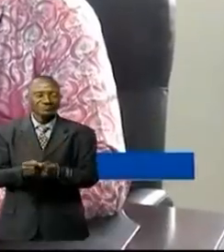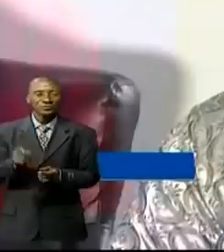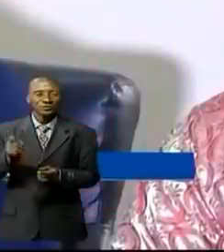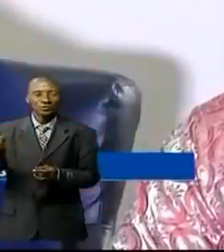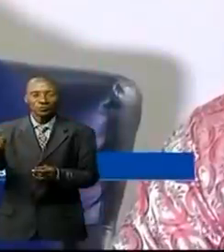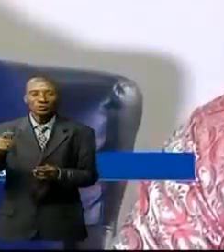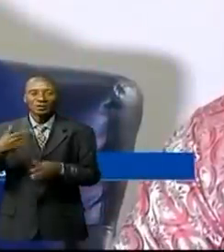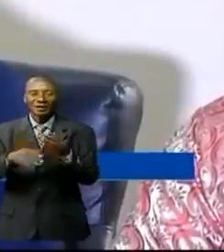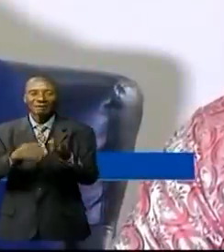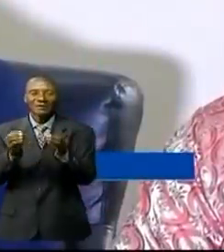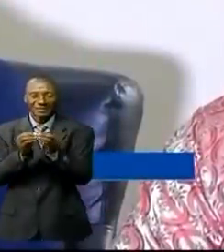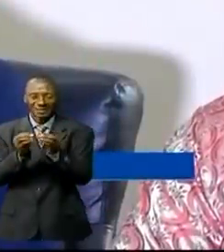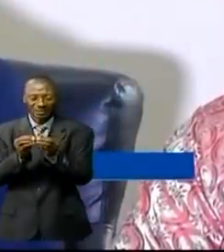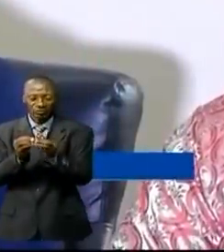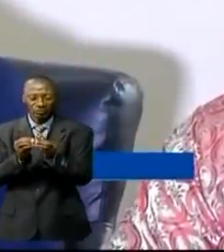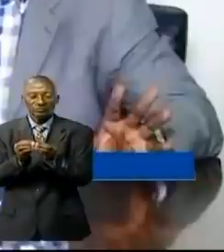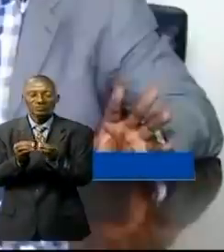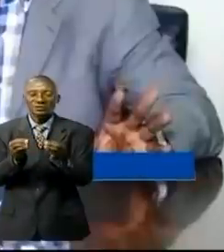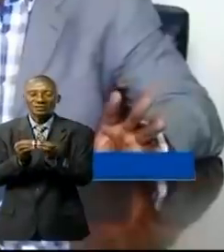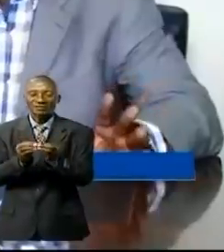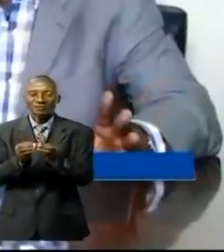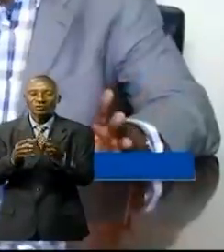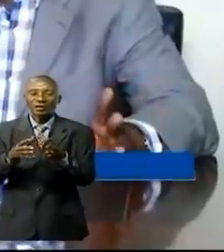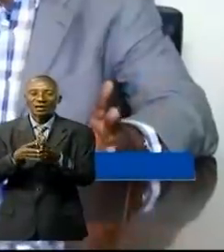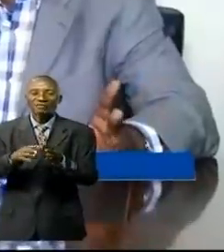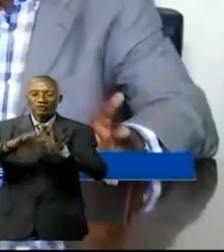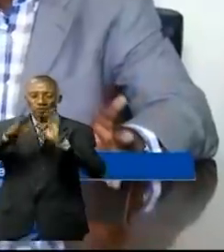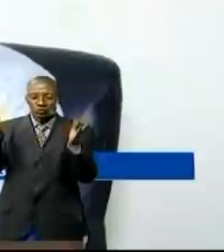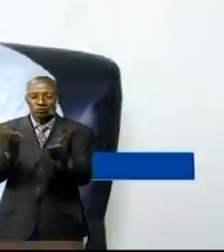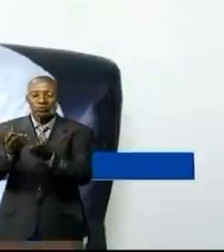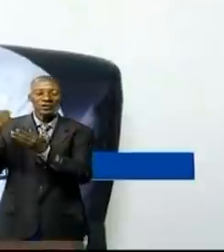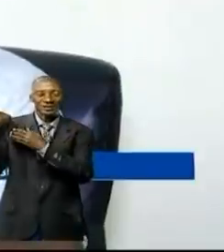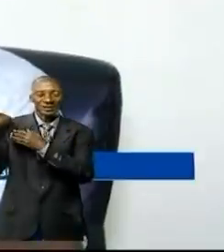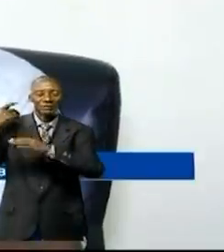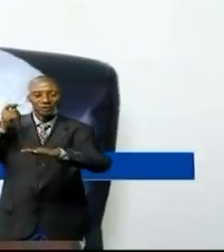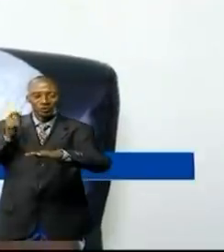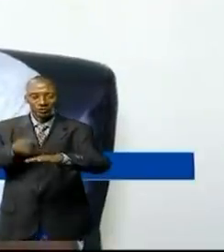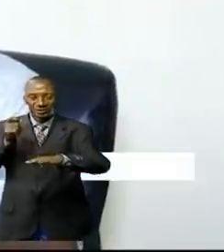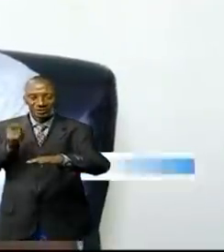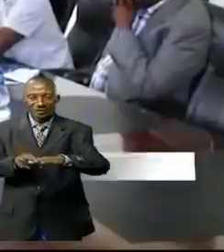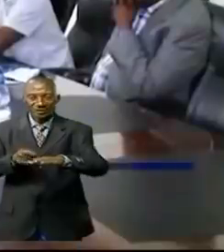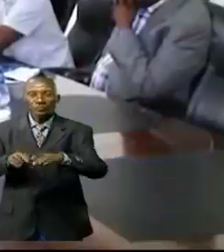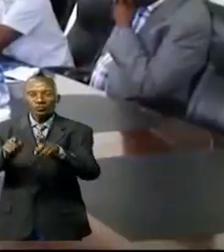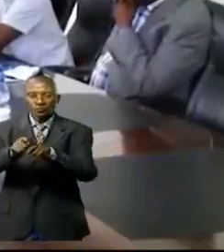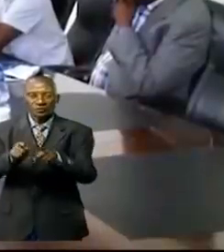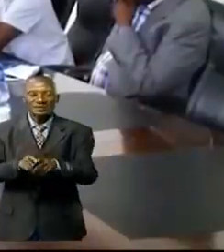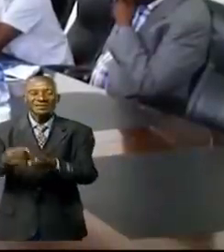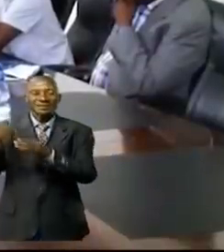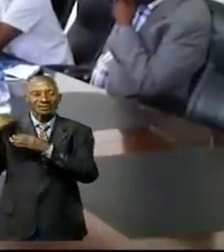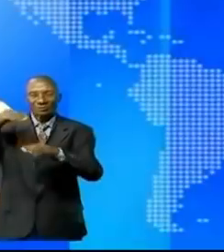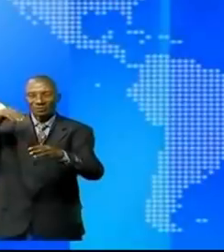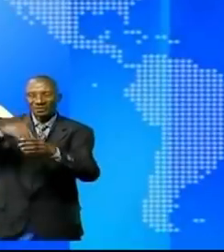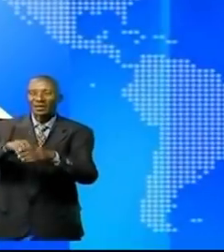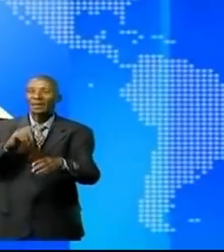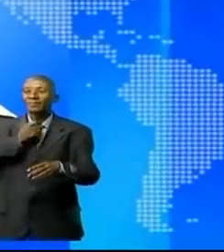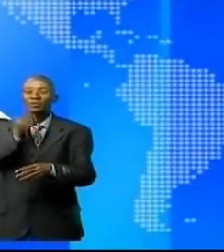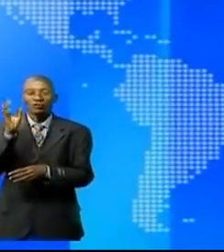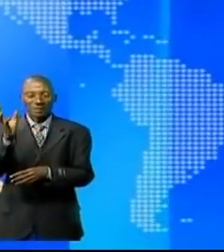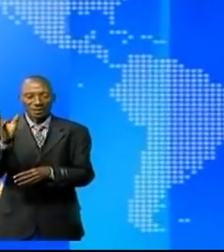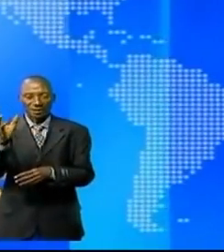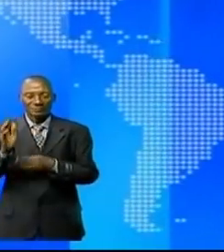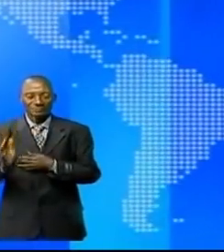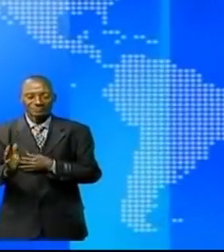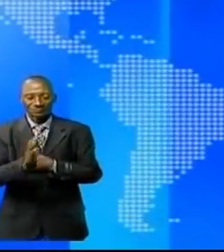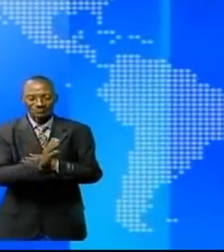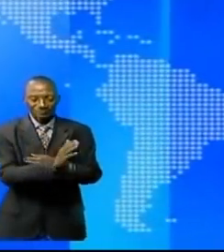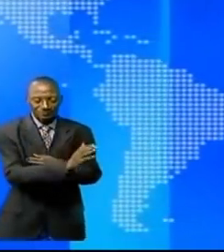a initiée à l'intention du personnel judiciaire ainsi que celui des centres pénitentiaires. C'est depuis